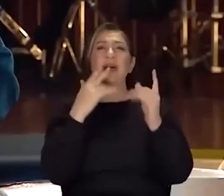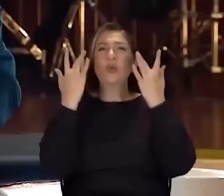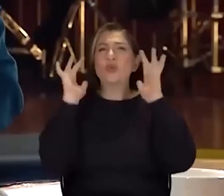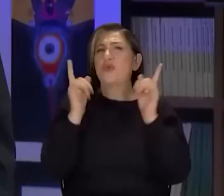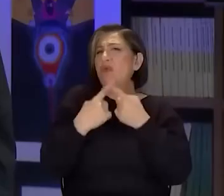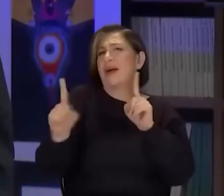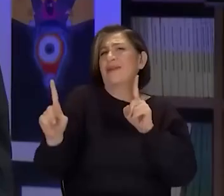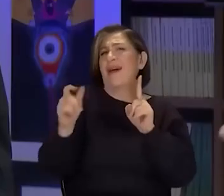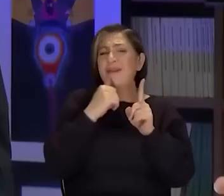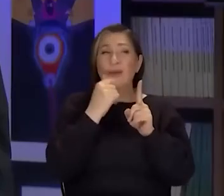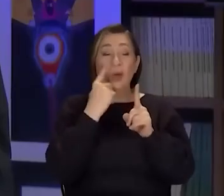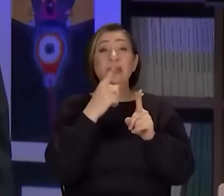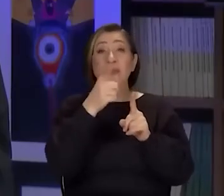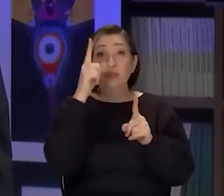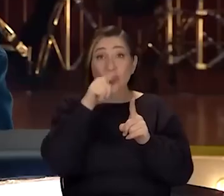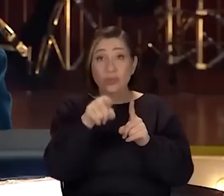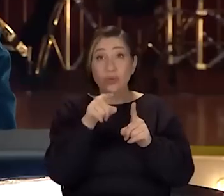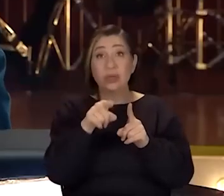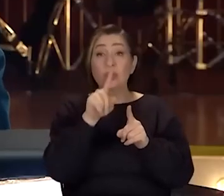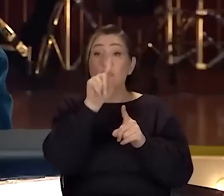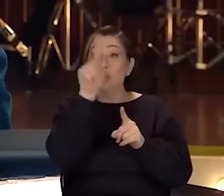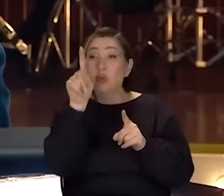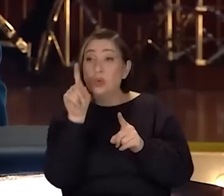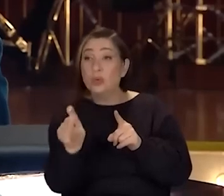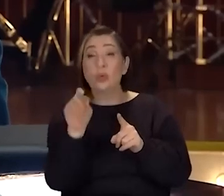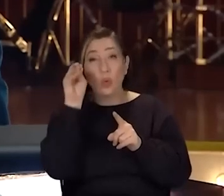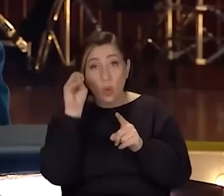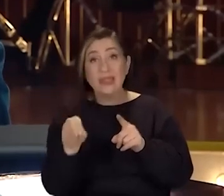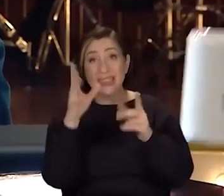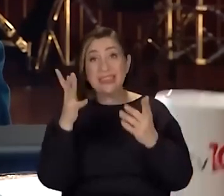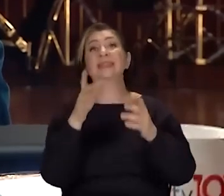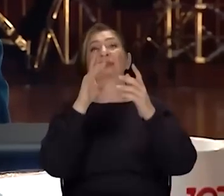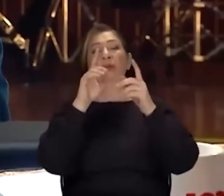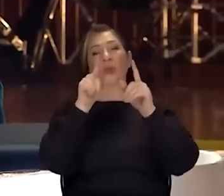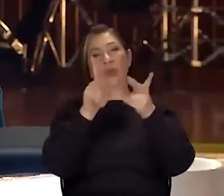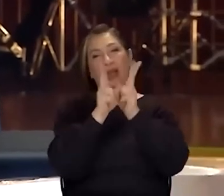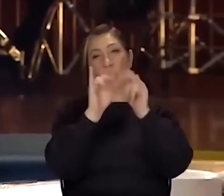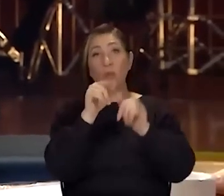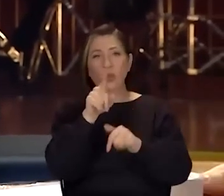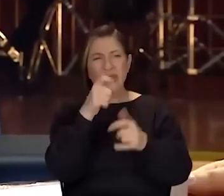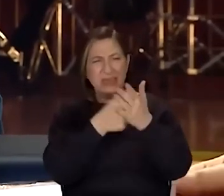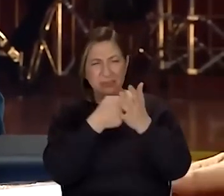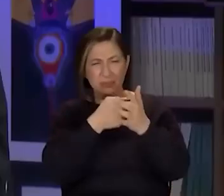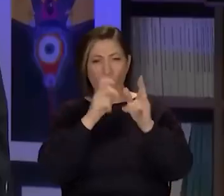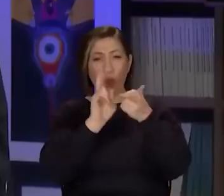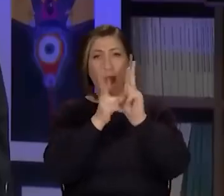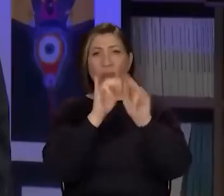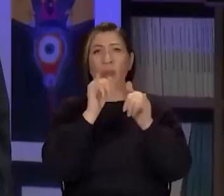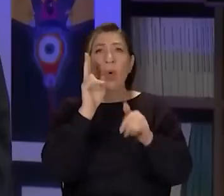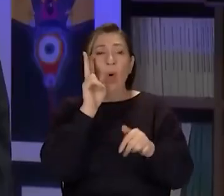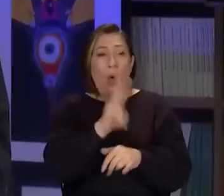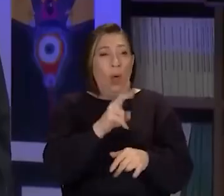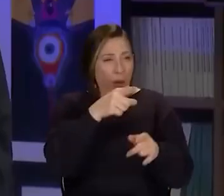göre. Kesinlikle katılıyorum. Dolayısıyla siz burada soru işareti de koysaydınız oyuna, bu isimleri gören, zaten bu